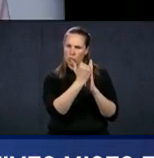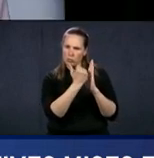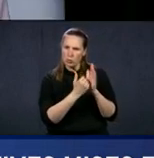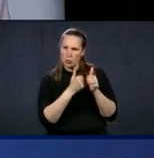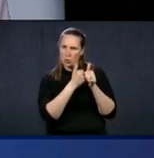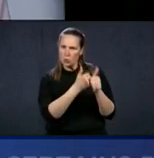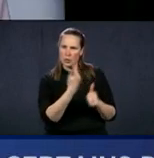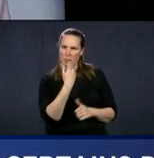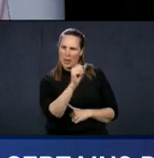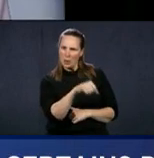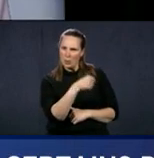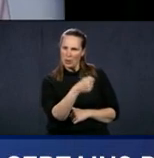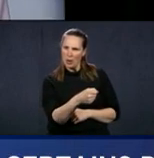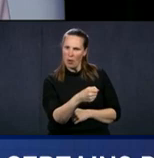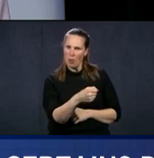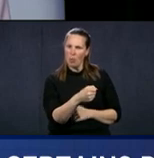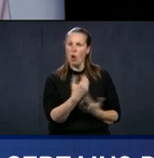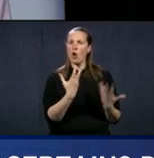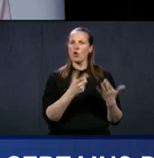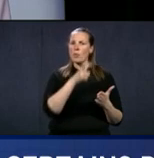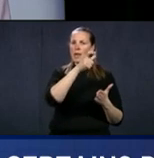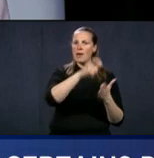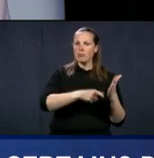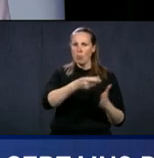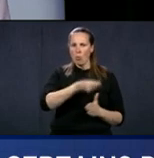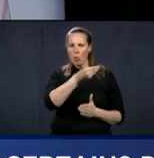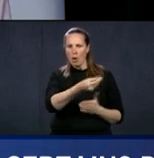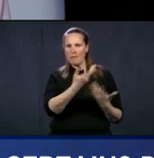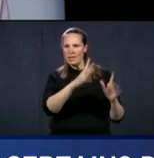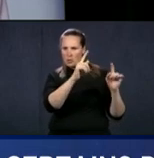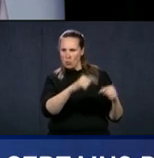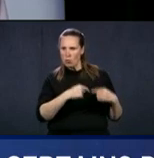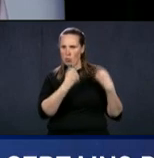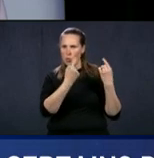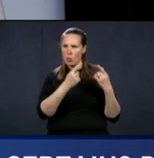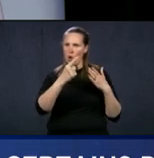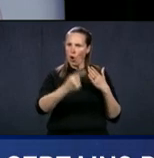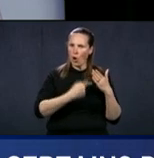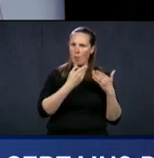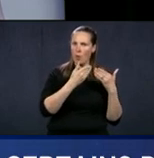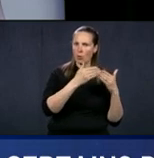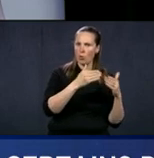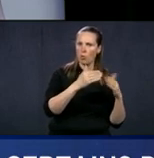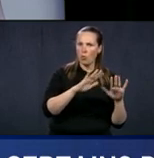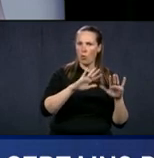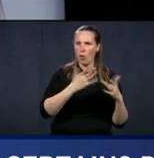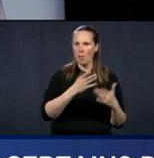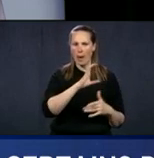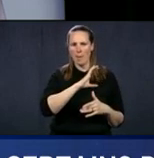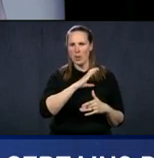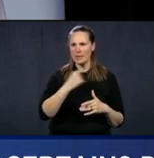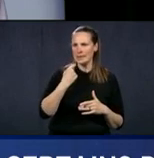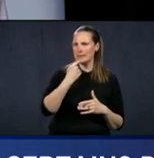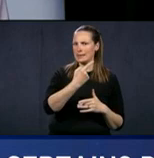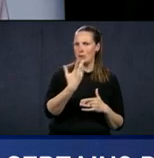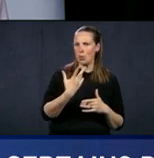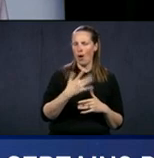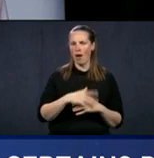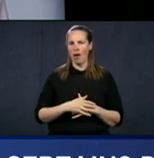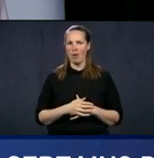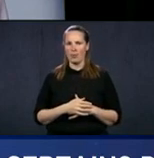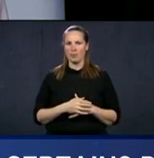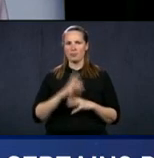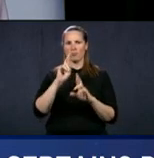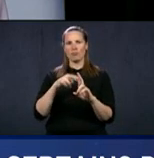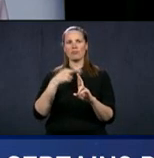sont limités? Il y a combien d'amendes, de contraventions qui sont données, par exemple? Quel écho vous avez du terrain?